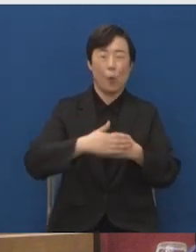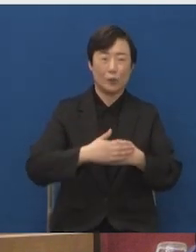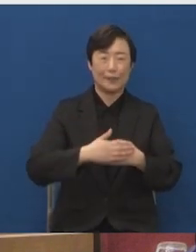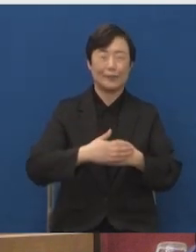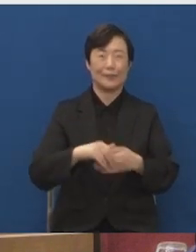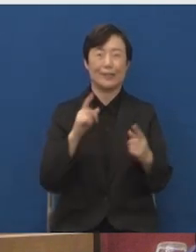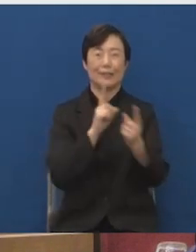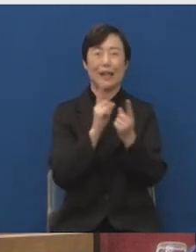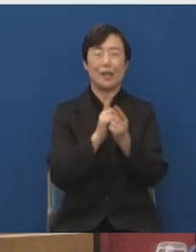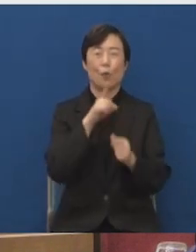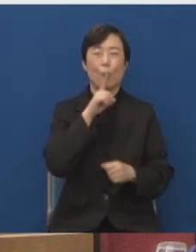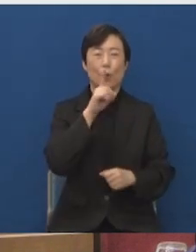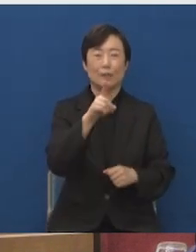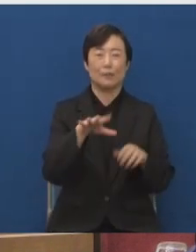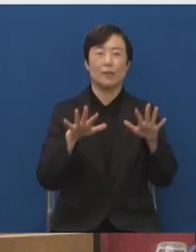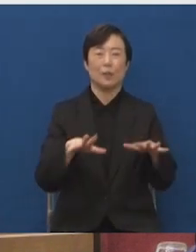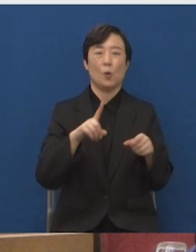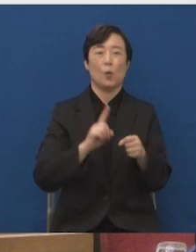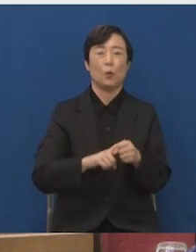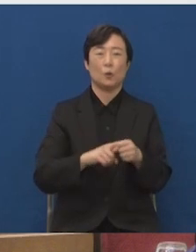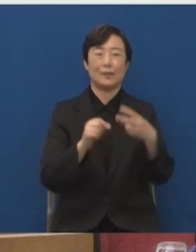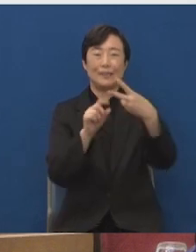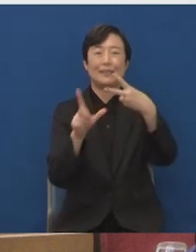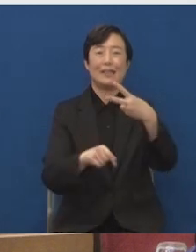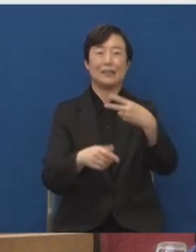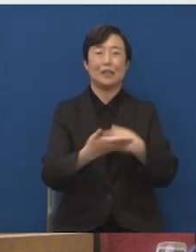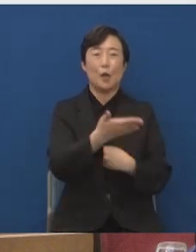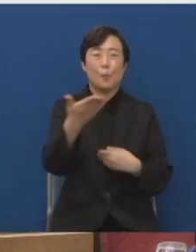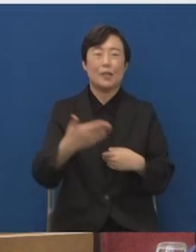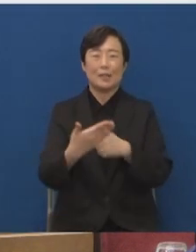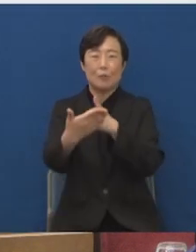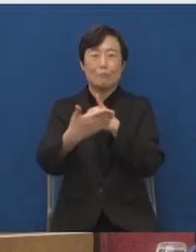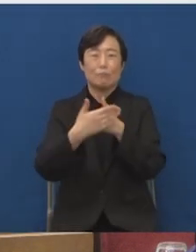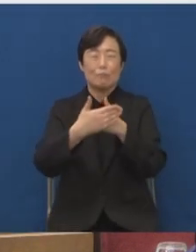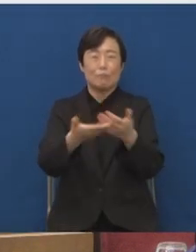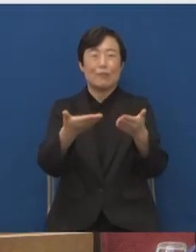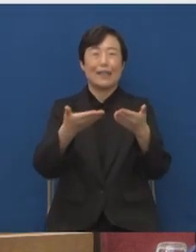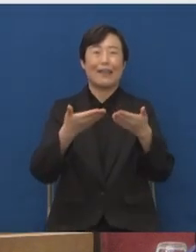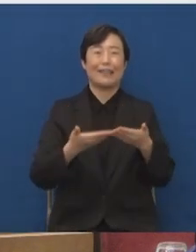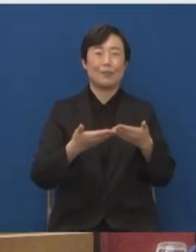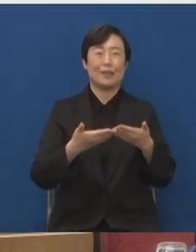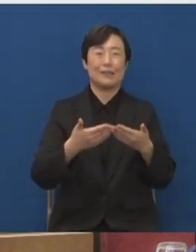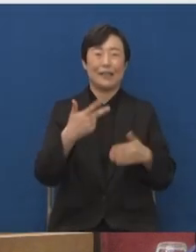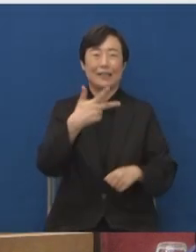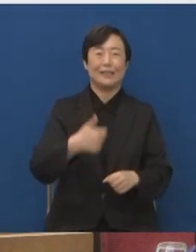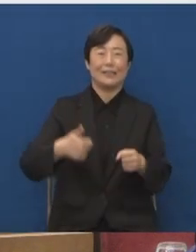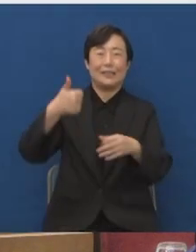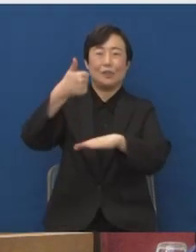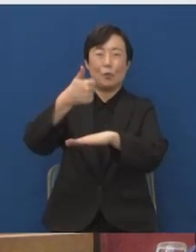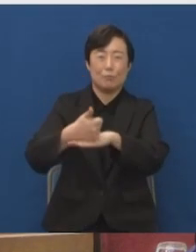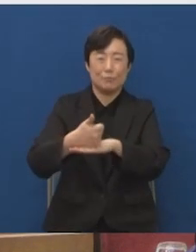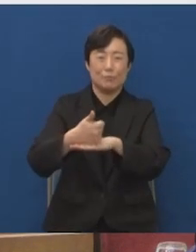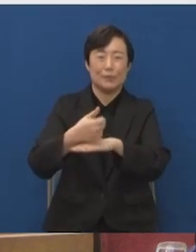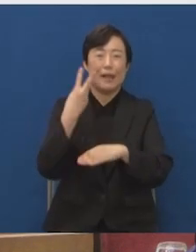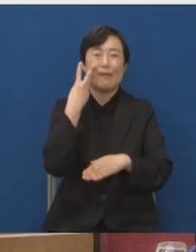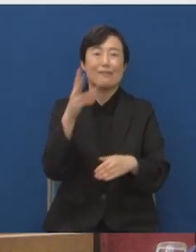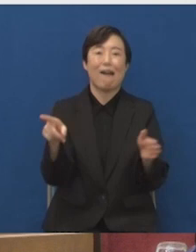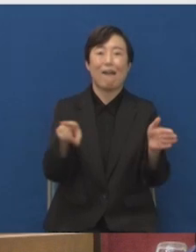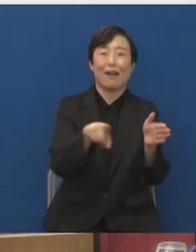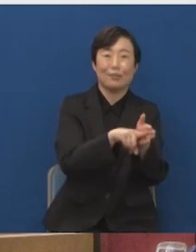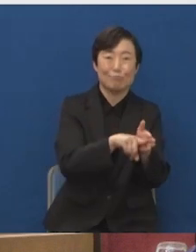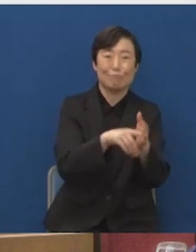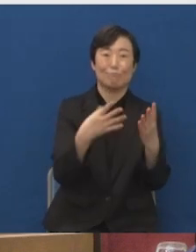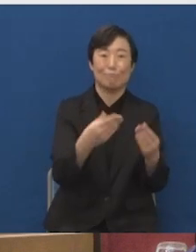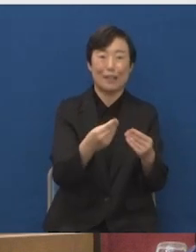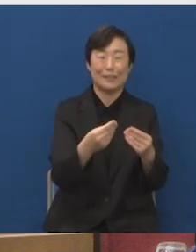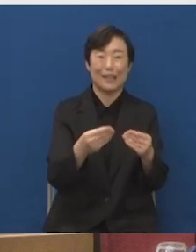ます。今年2月に多くの市民の皆様のご信託を賜り市長に就任して早3ヶ月、